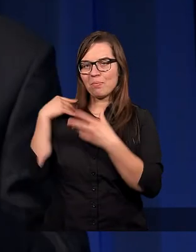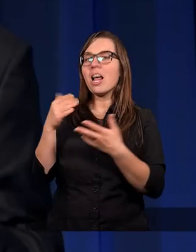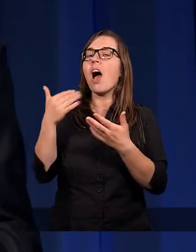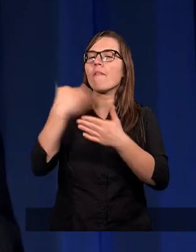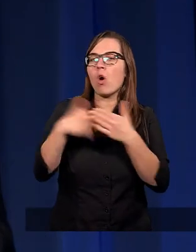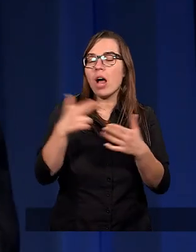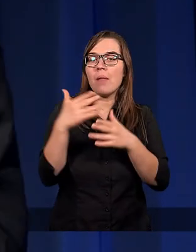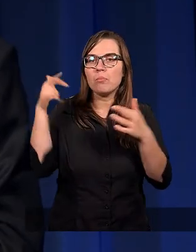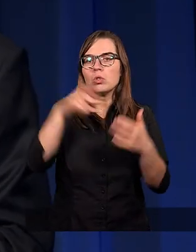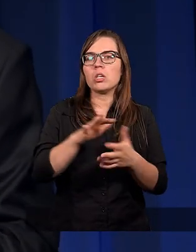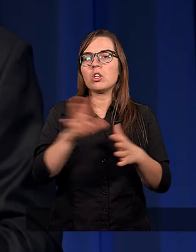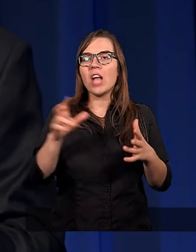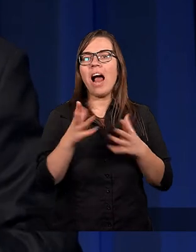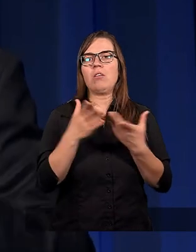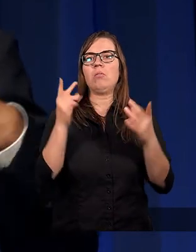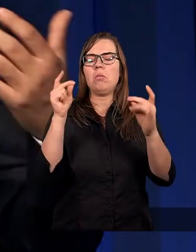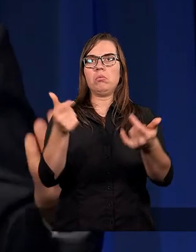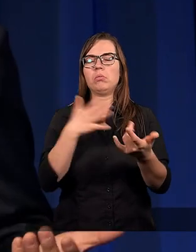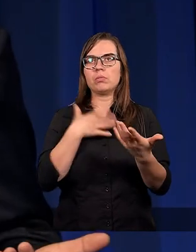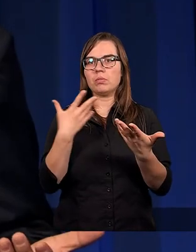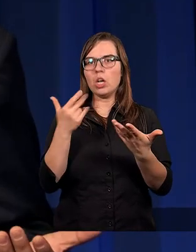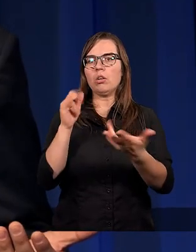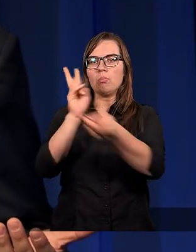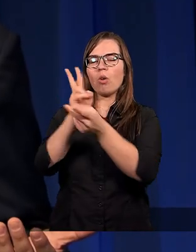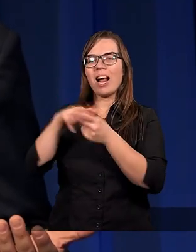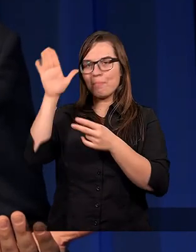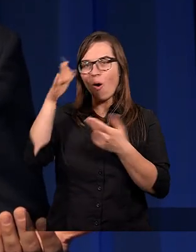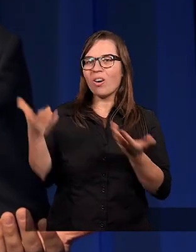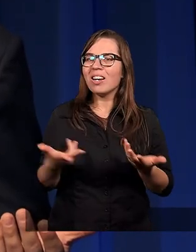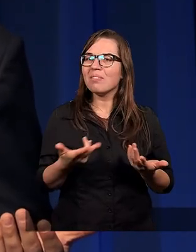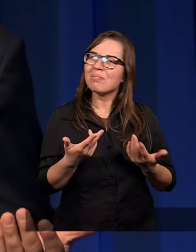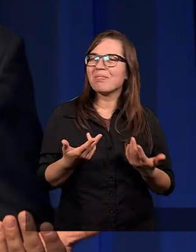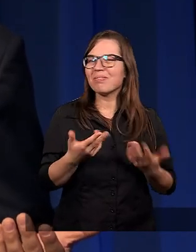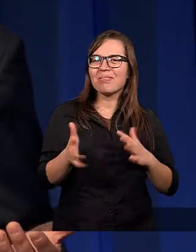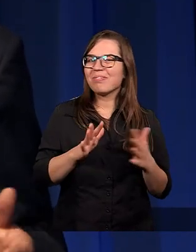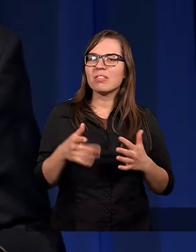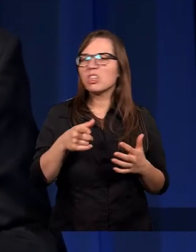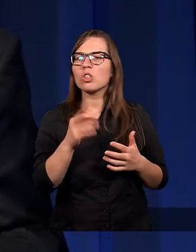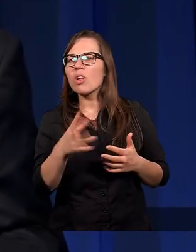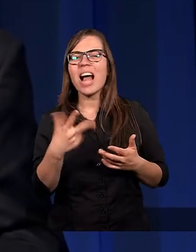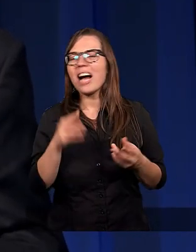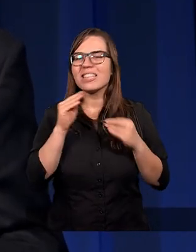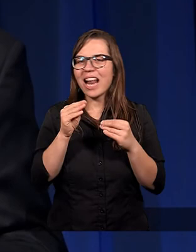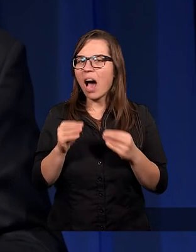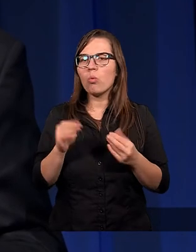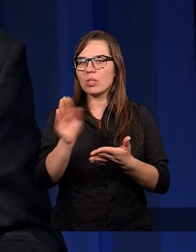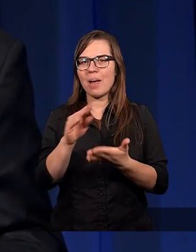kiedy przyjdzie ten dzień X, no to się spotkamy z Panem Bogiem. Tak Biblia nie naucza.